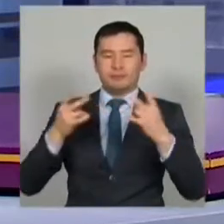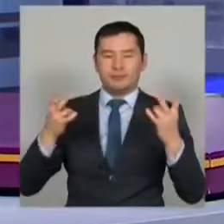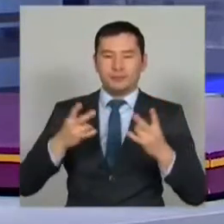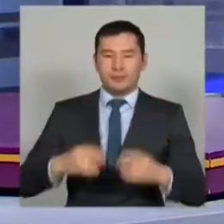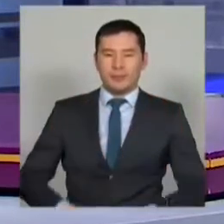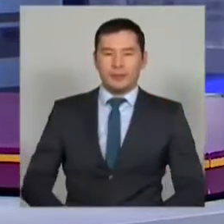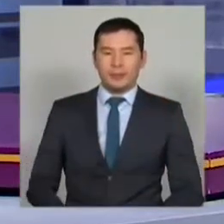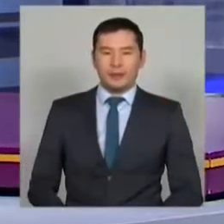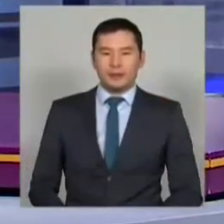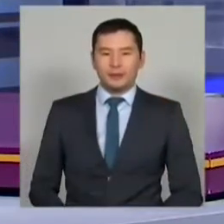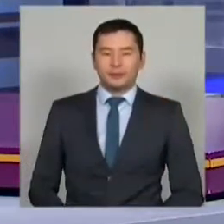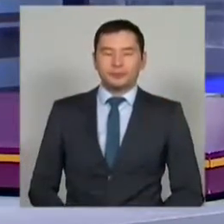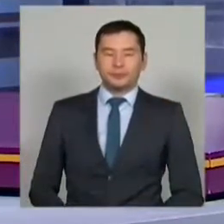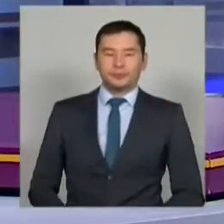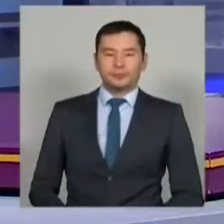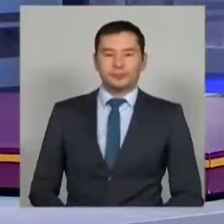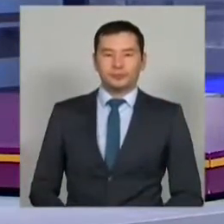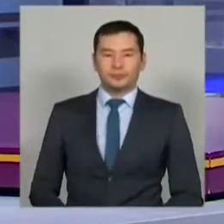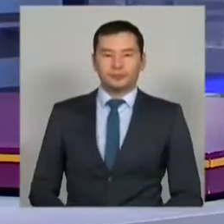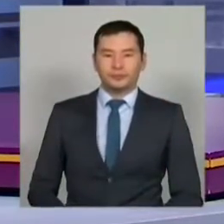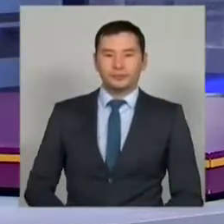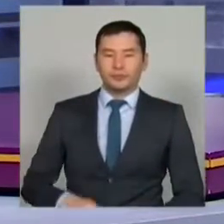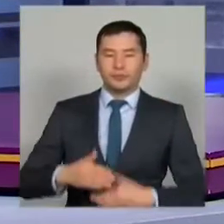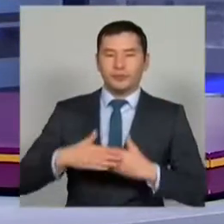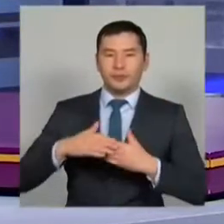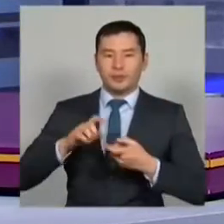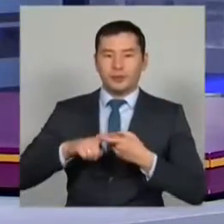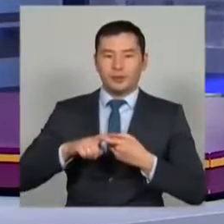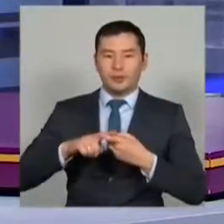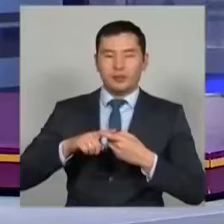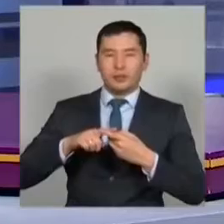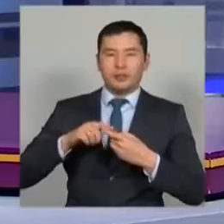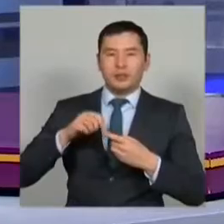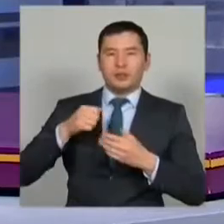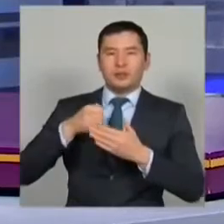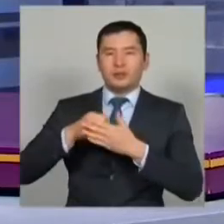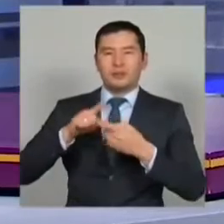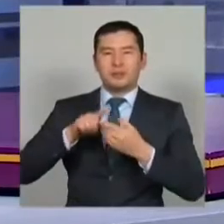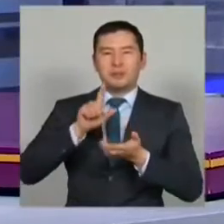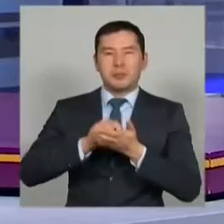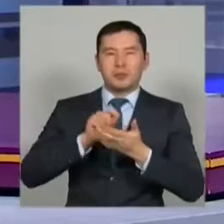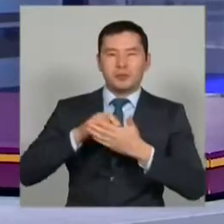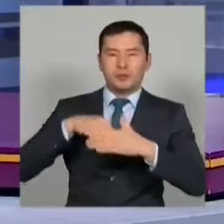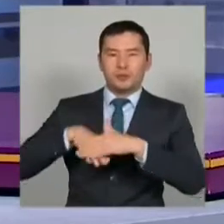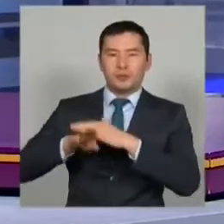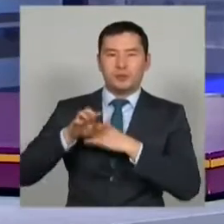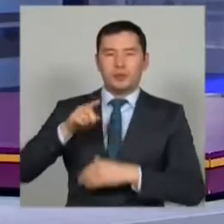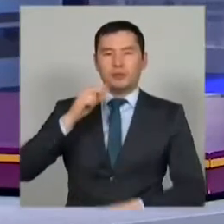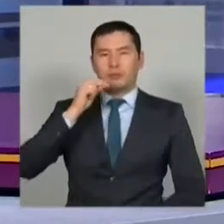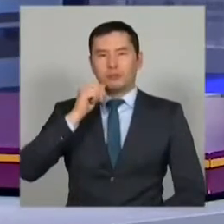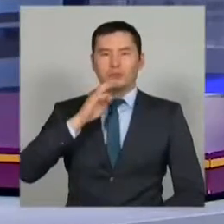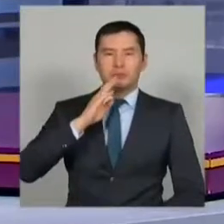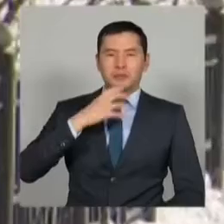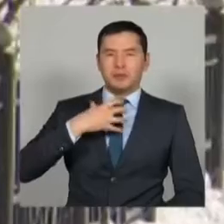Женетке шығудың жас шегін азаматтың жынысына қарамастан 60 жасқа дейін азайту керек. Бүгін мәжіліс депутаты Александр Милютин